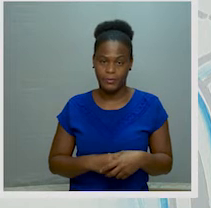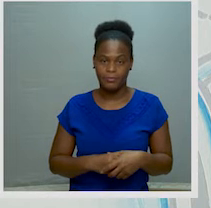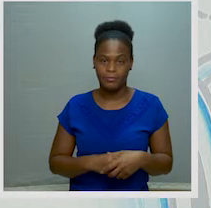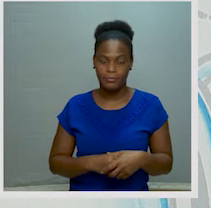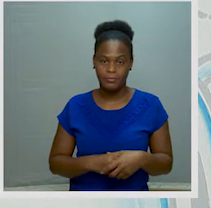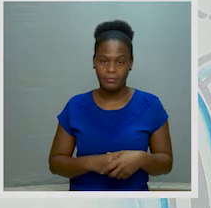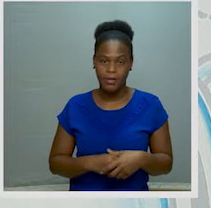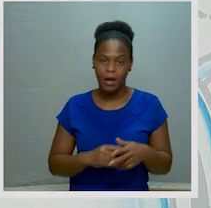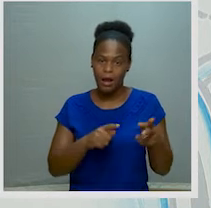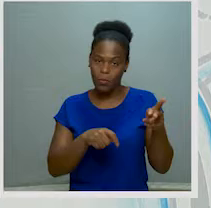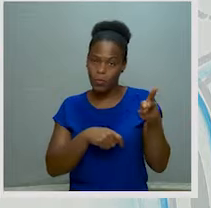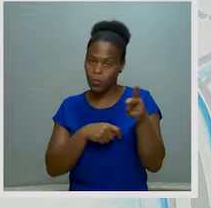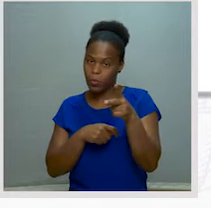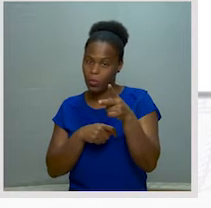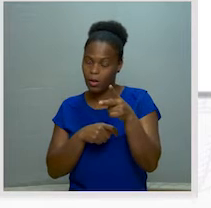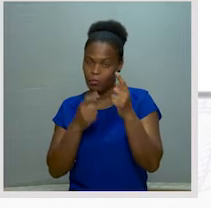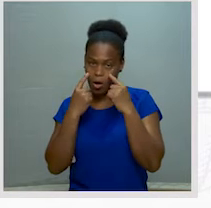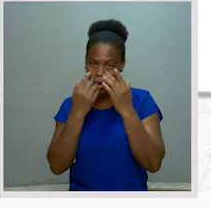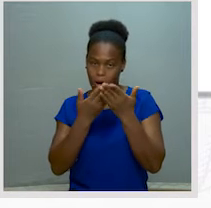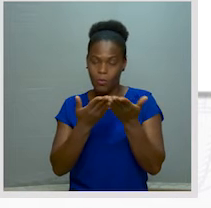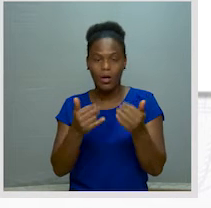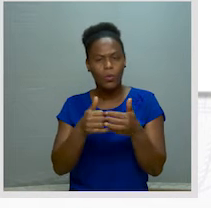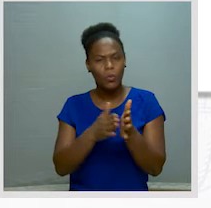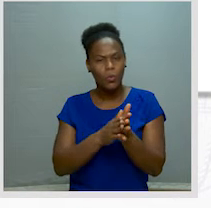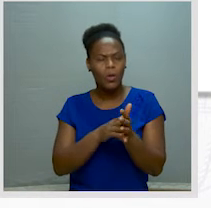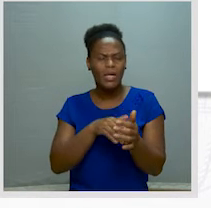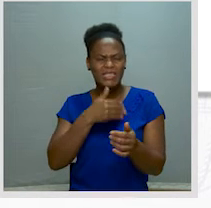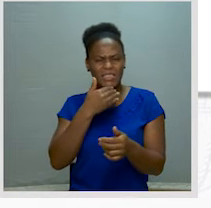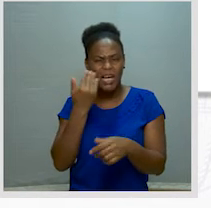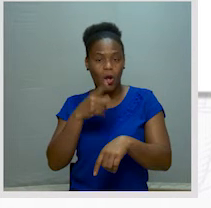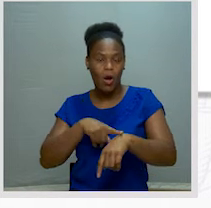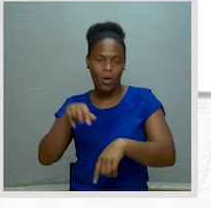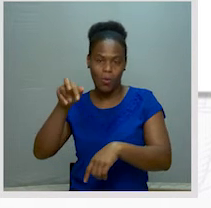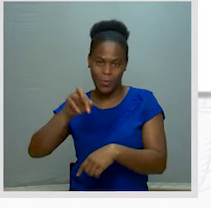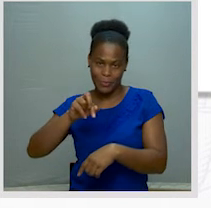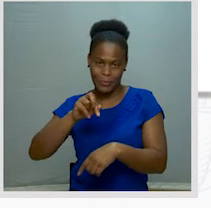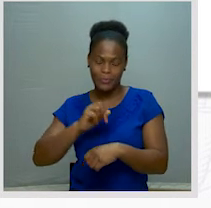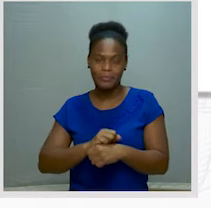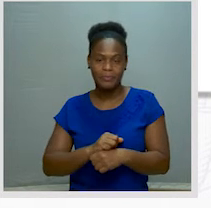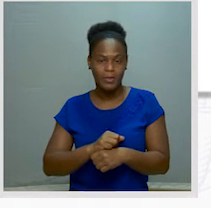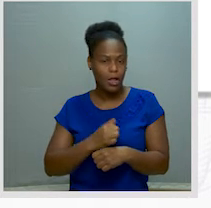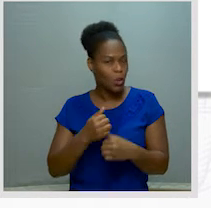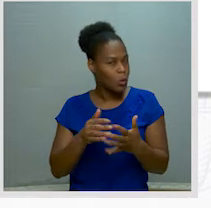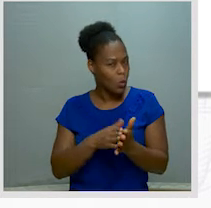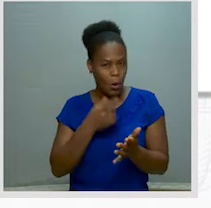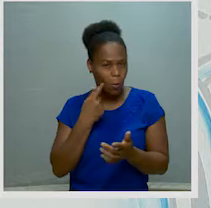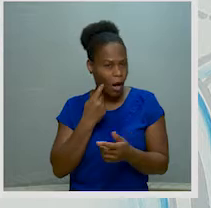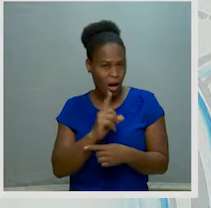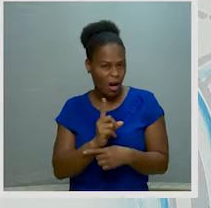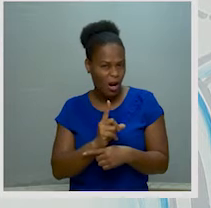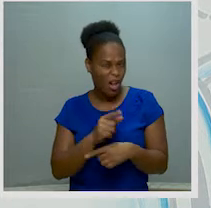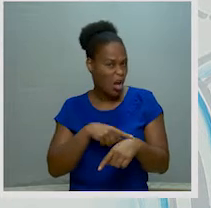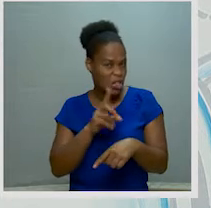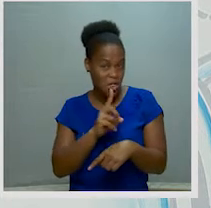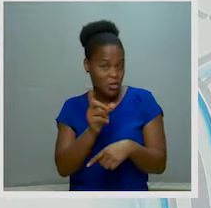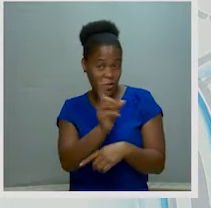bien. L'émission est diffusée tous les matins à 8 h. Ce n'est pas tous les mercredis ni